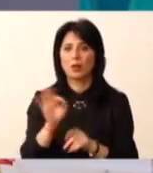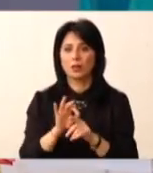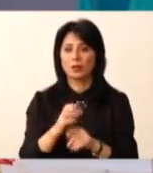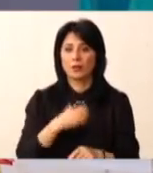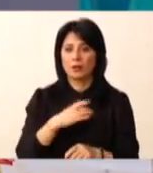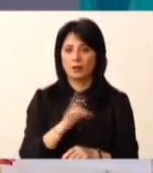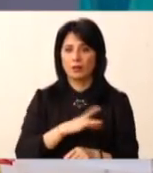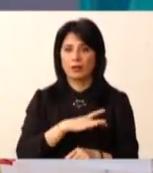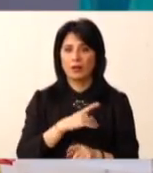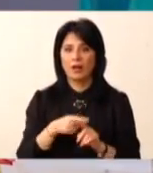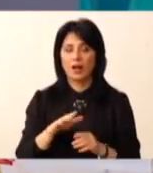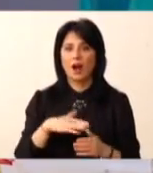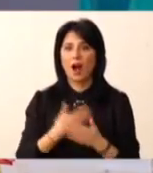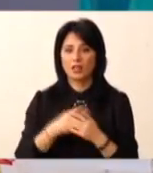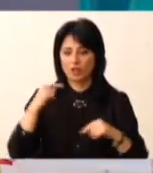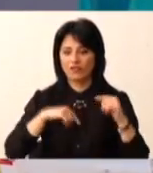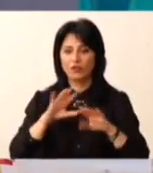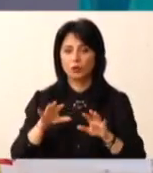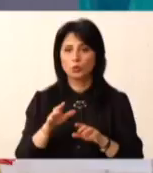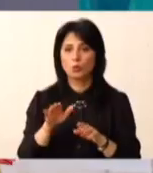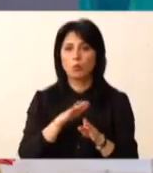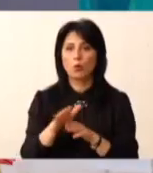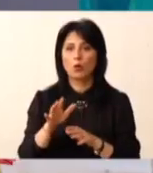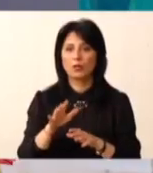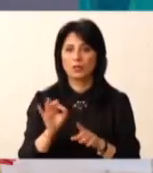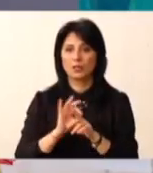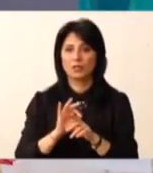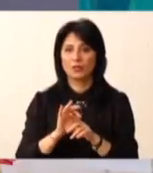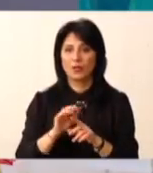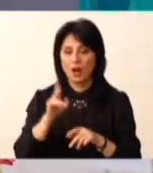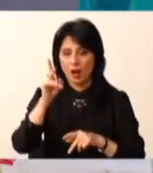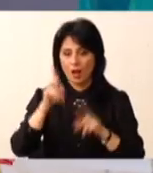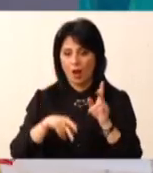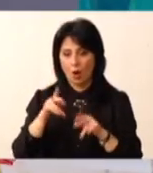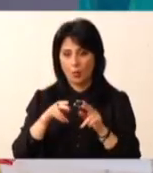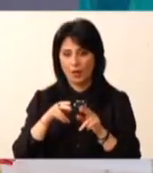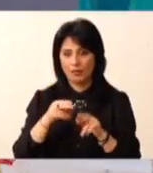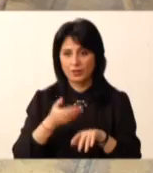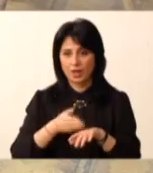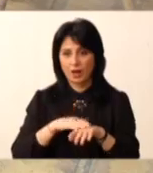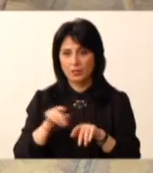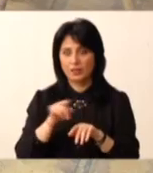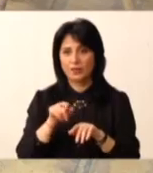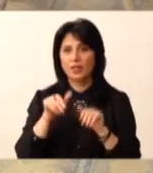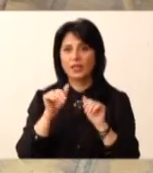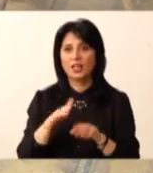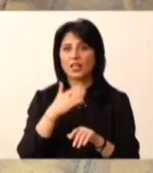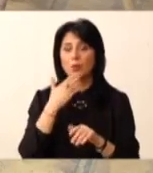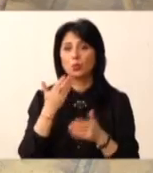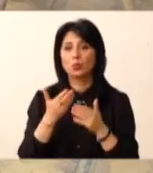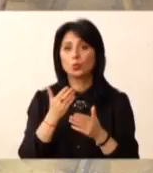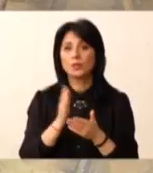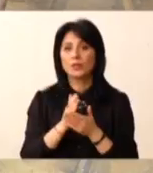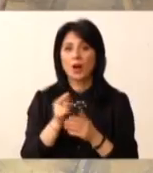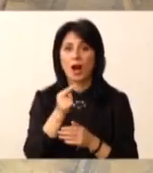პროცესის გააქტიურების. უშუალო კავშირი ოპერაციასა და აუტოიმუნური თიროიდიტის გამწვავებას შორის დადგენილი არ არის, თუმცა